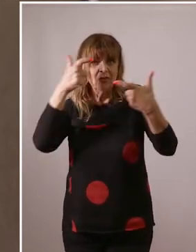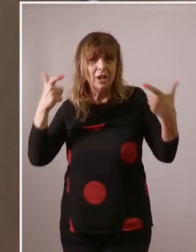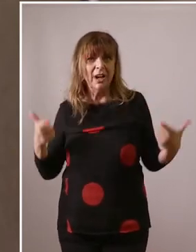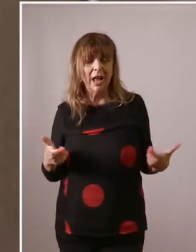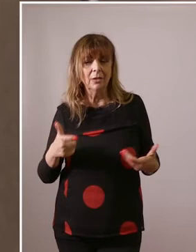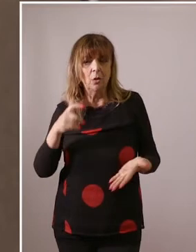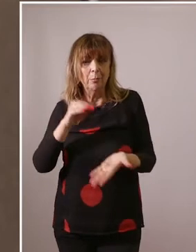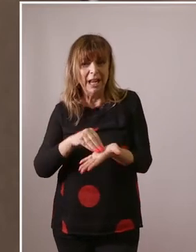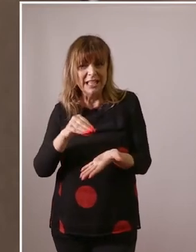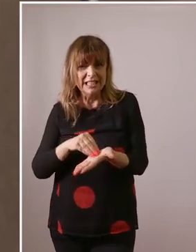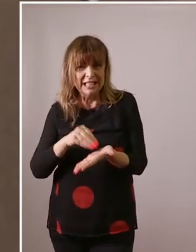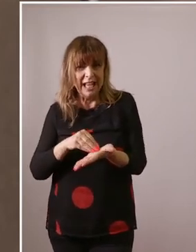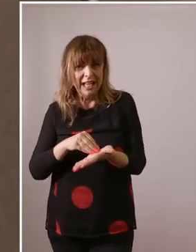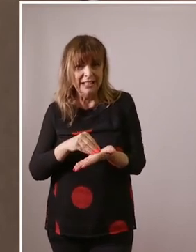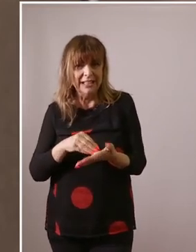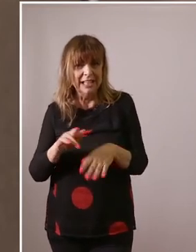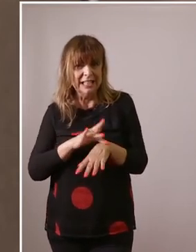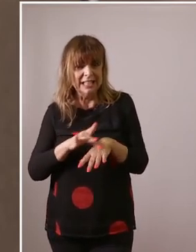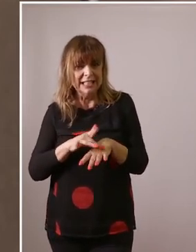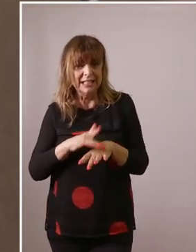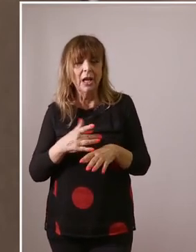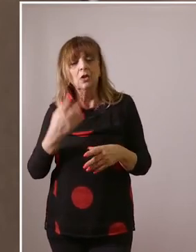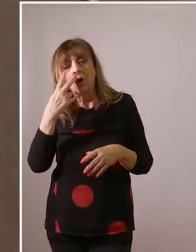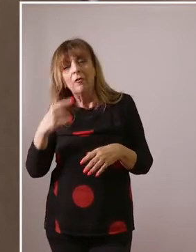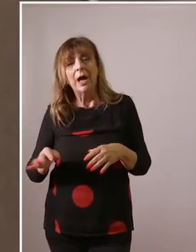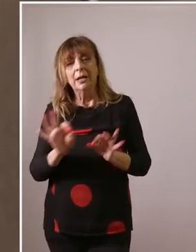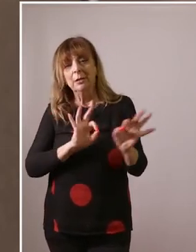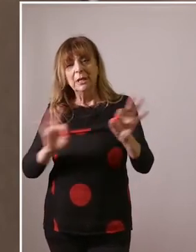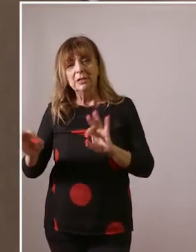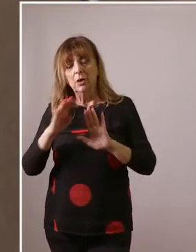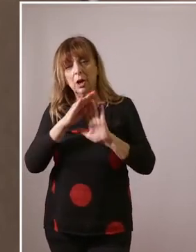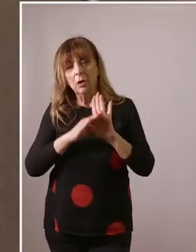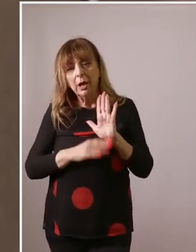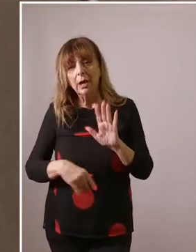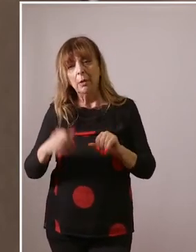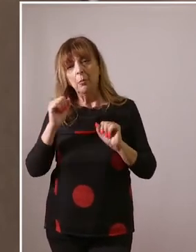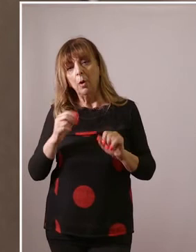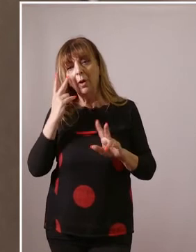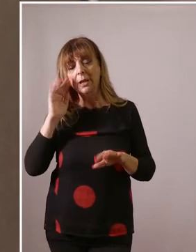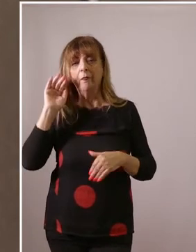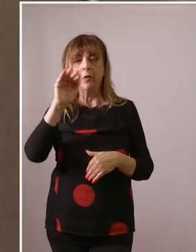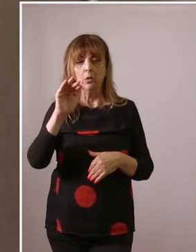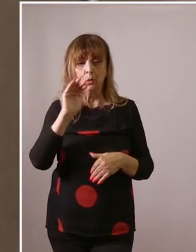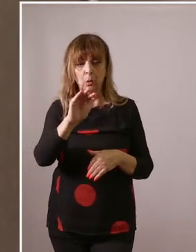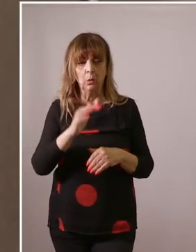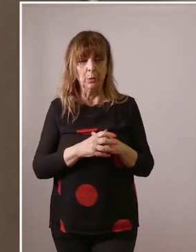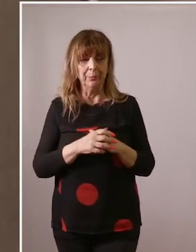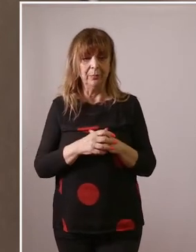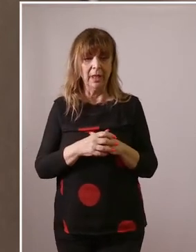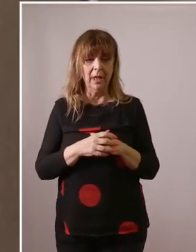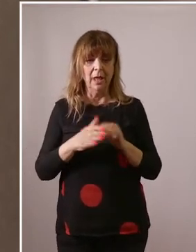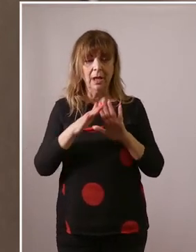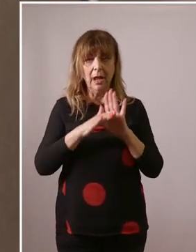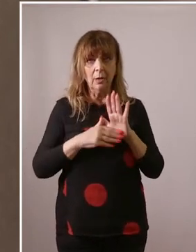cercare appunto una dimensione regolativa che sia in grado anche di guardare al futuro la regola viene